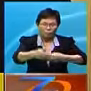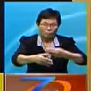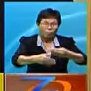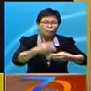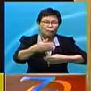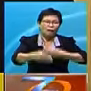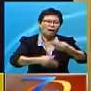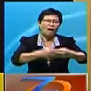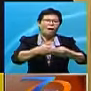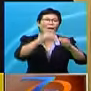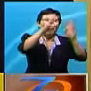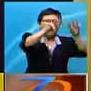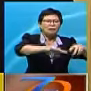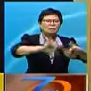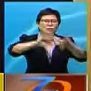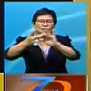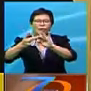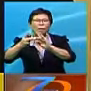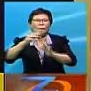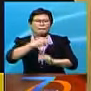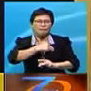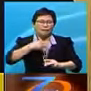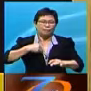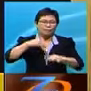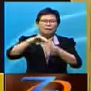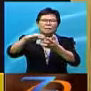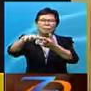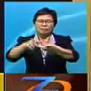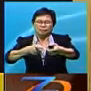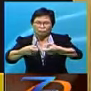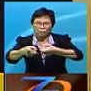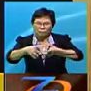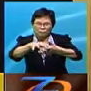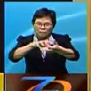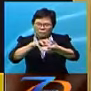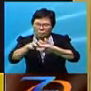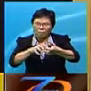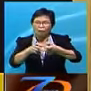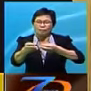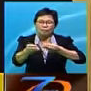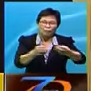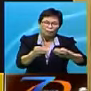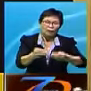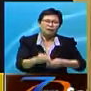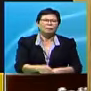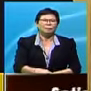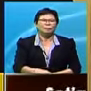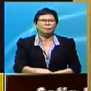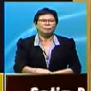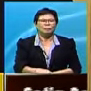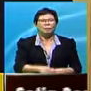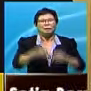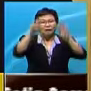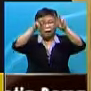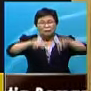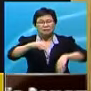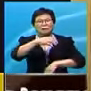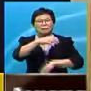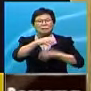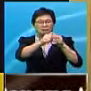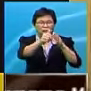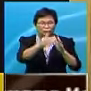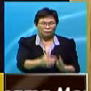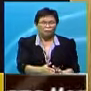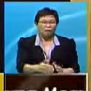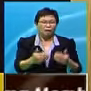among ASEAN member states in disaster management. And following this, the ASEAN leaders will also have